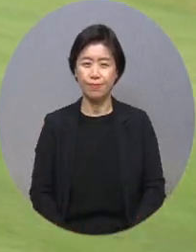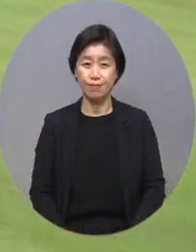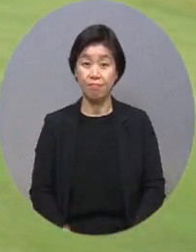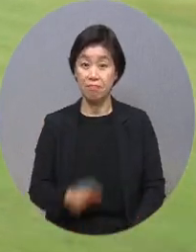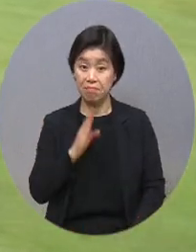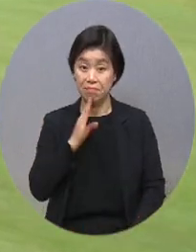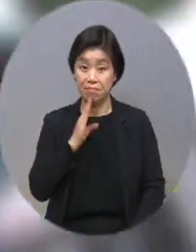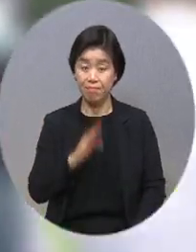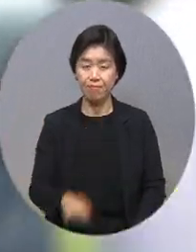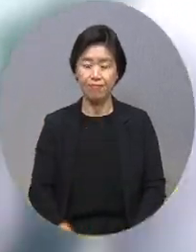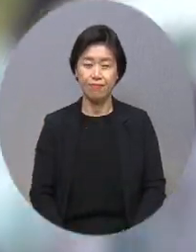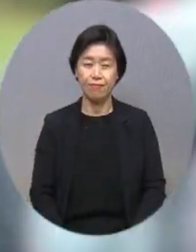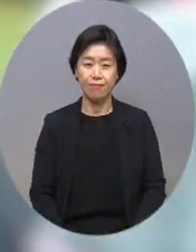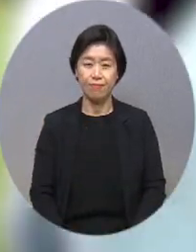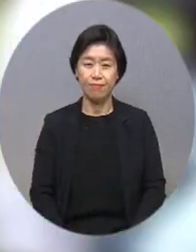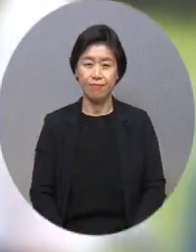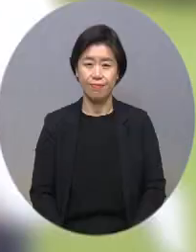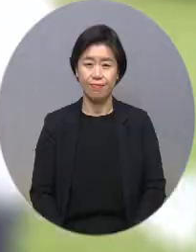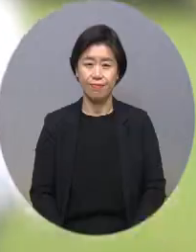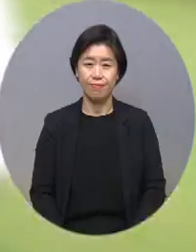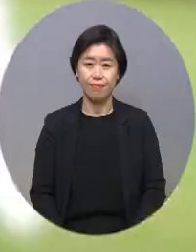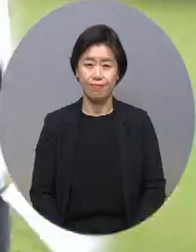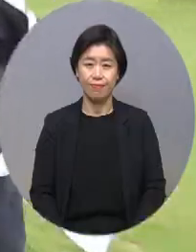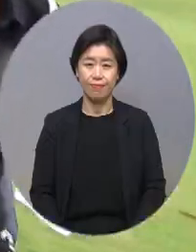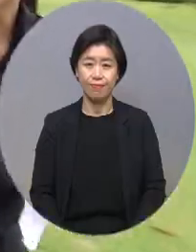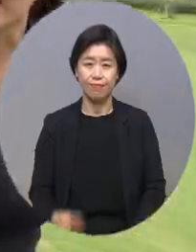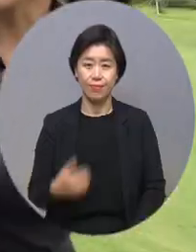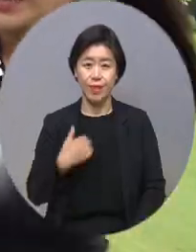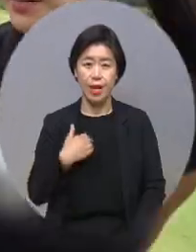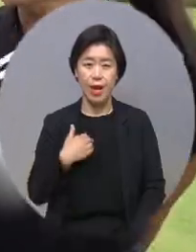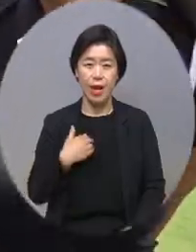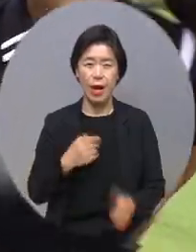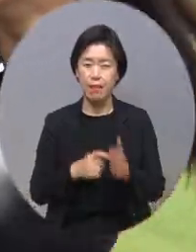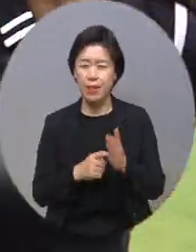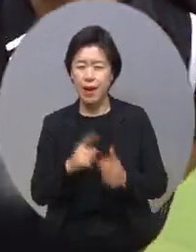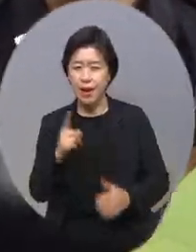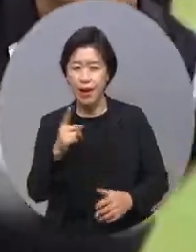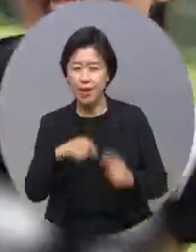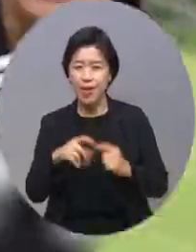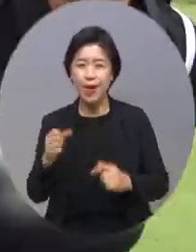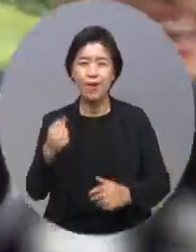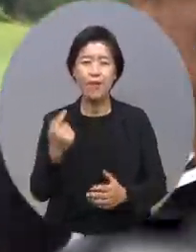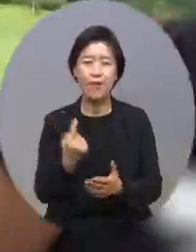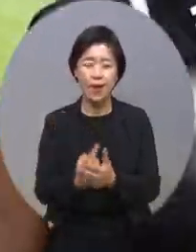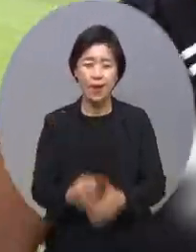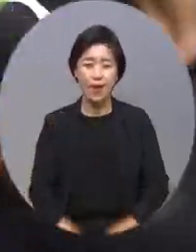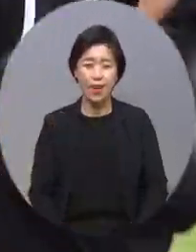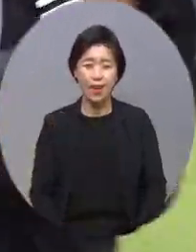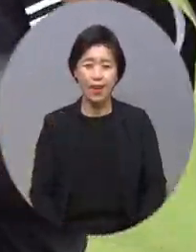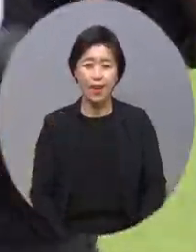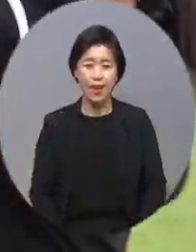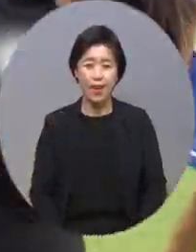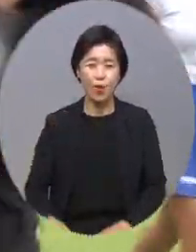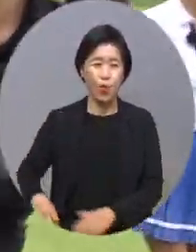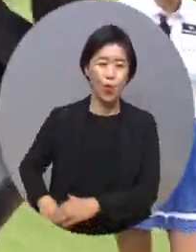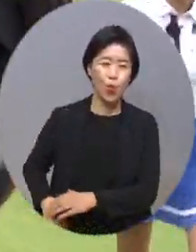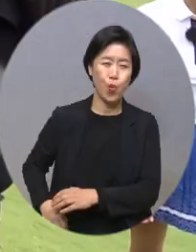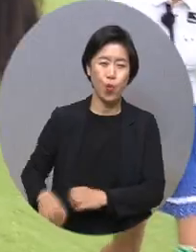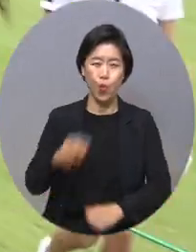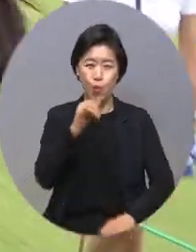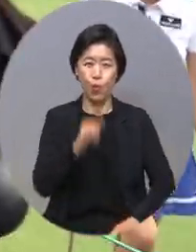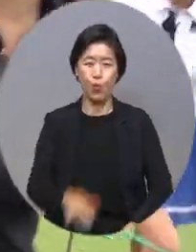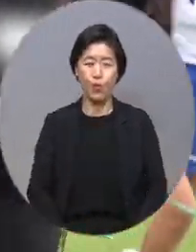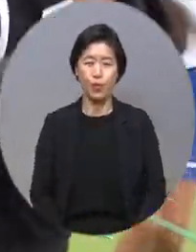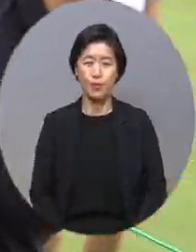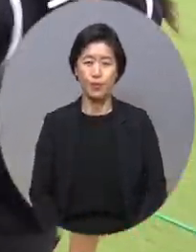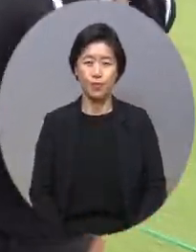그쵸? 내가 혹시 여분을 챙겼는데 이게 똑같은 거예요. 이게. 왜 알까기 하려고? 어? 아니 뚫어놓은 거지? 미안해